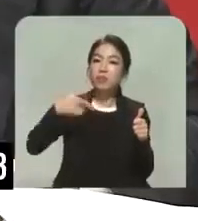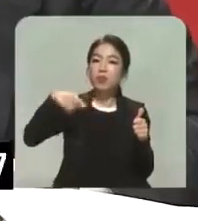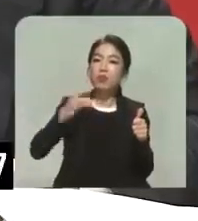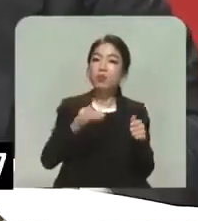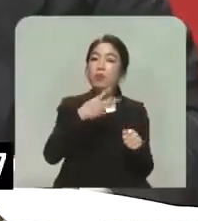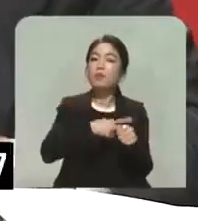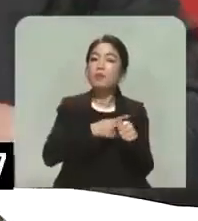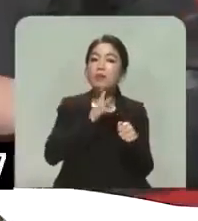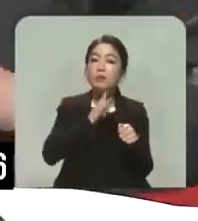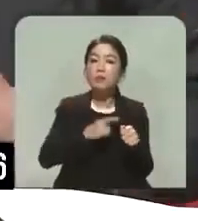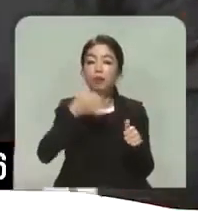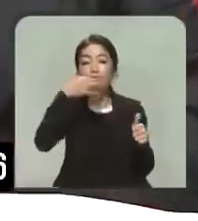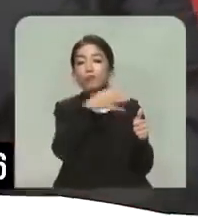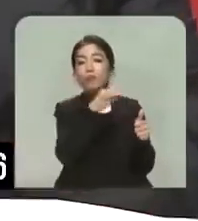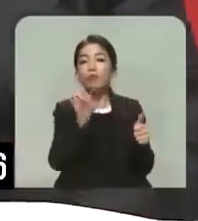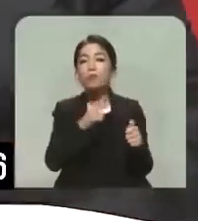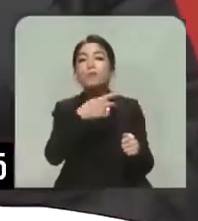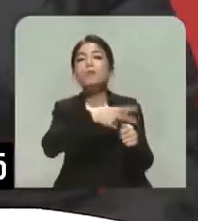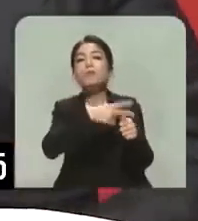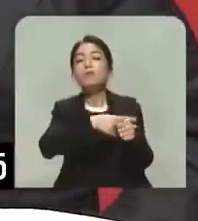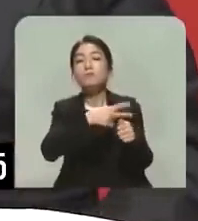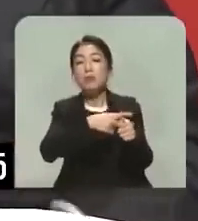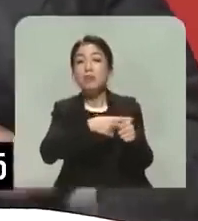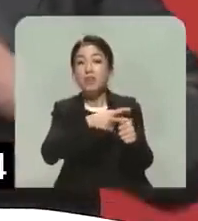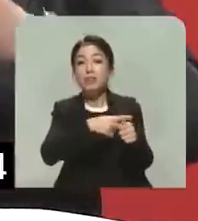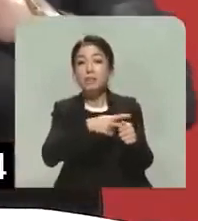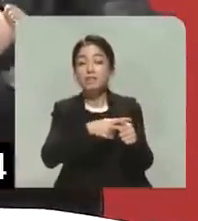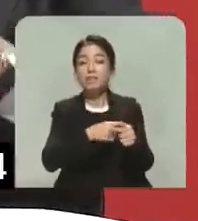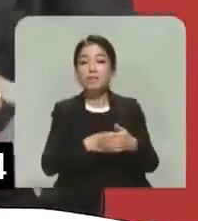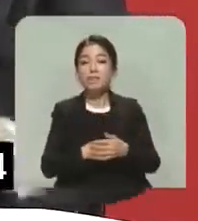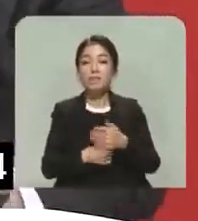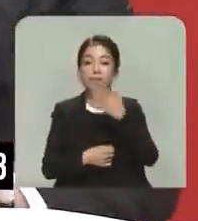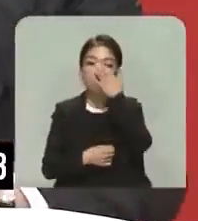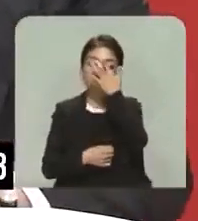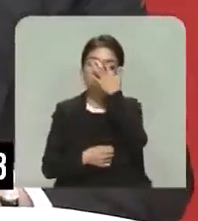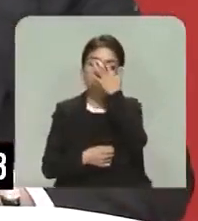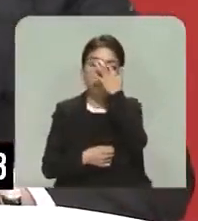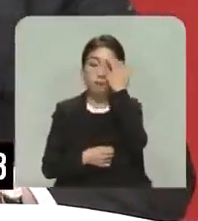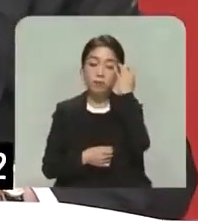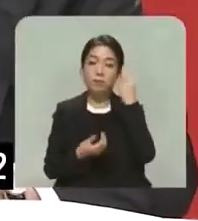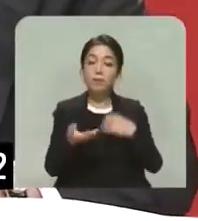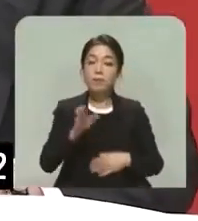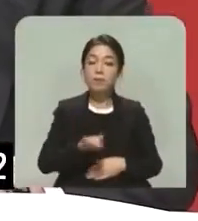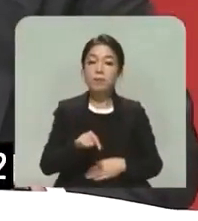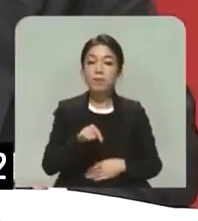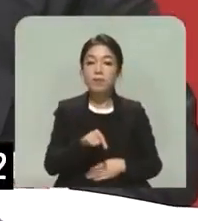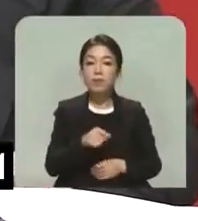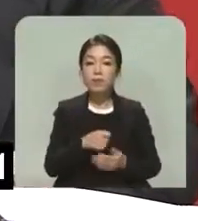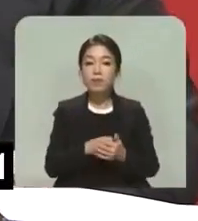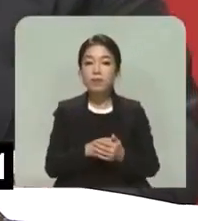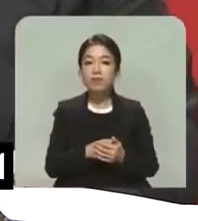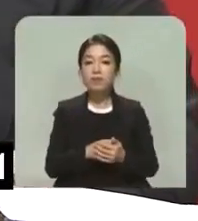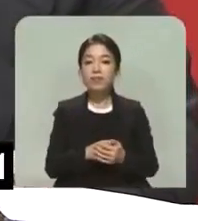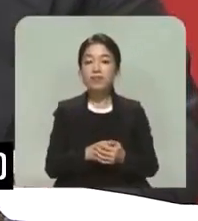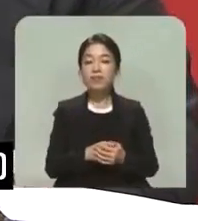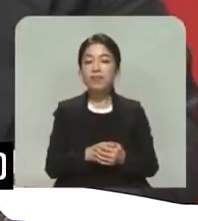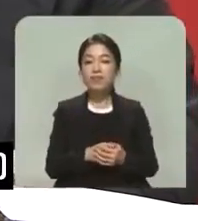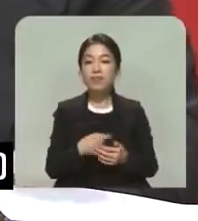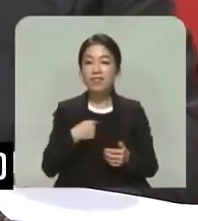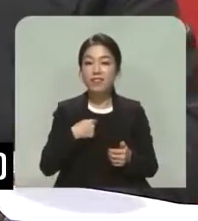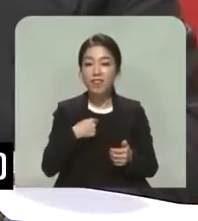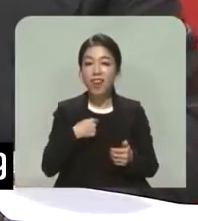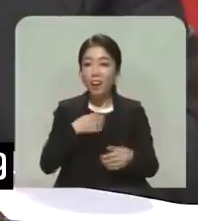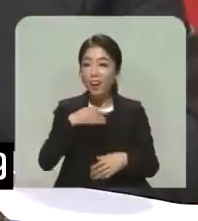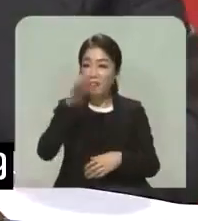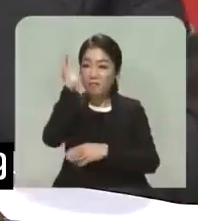스승님이에요. 아, 그냥 저희 뭐라고 부릅니까? 그냥 선생이라고 하시죠. 선생님. 선생님. 네. 예? 네. 근데, 이거 좀, 제가 아까